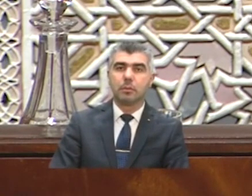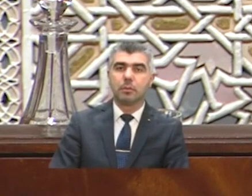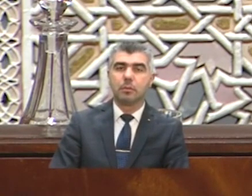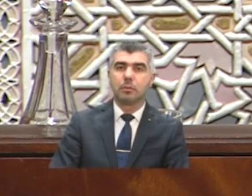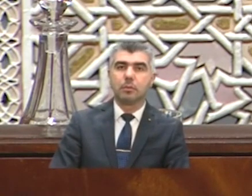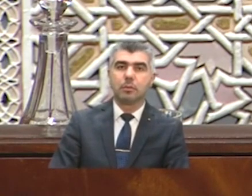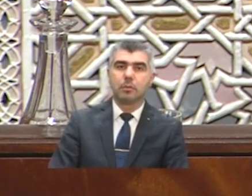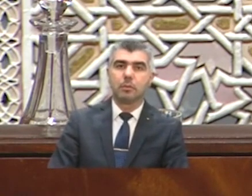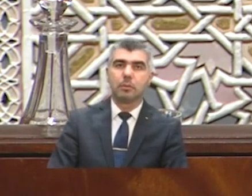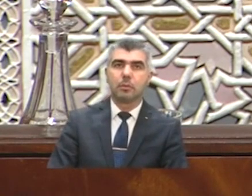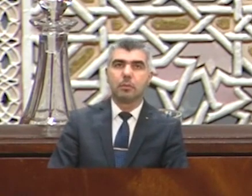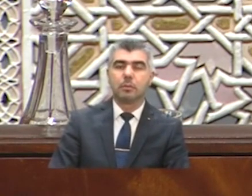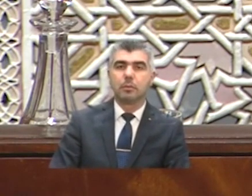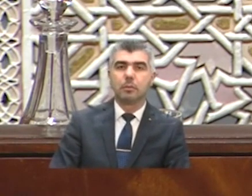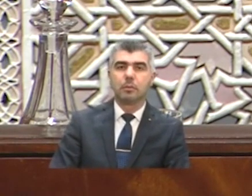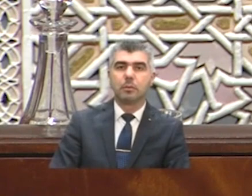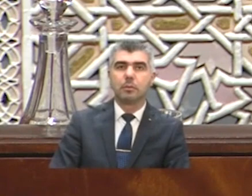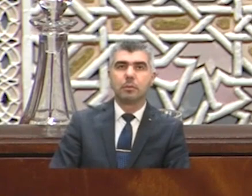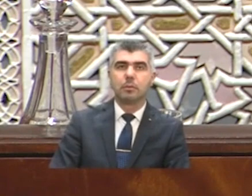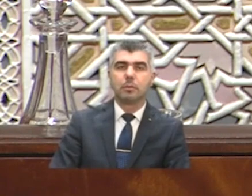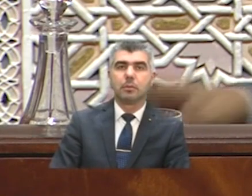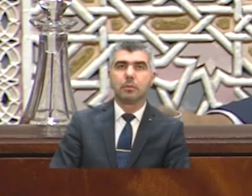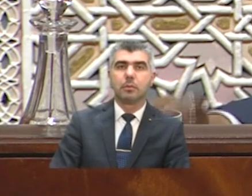انا اللي كنسير، ايوا اسمح لي،